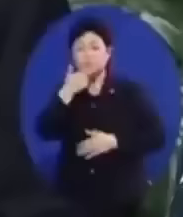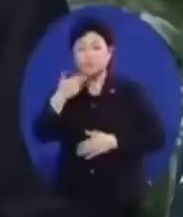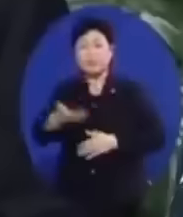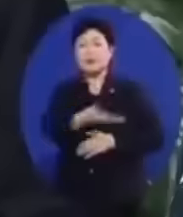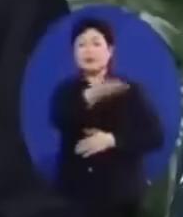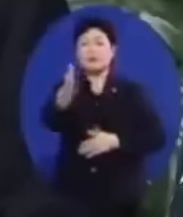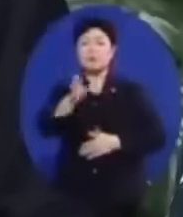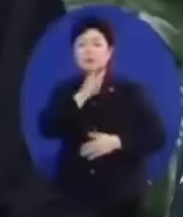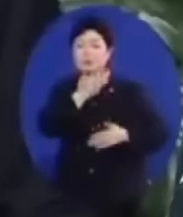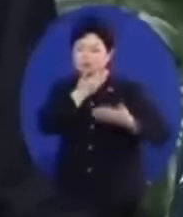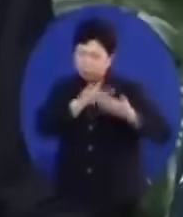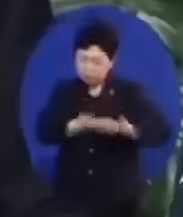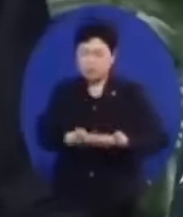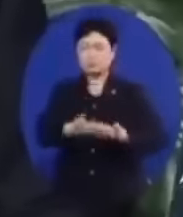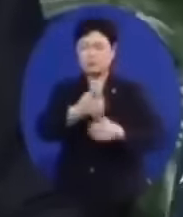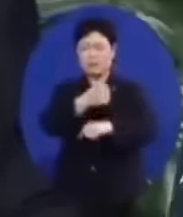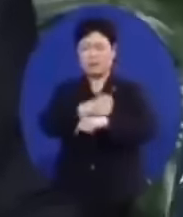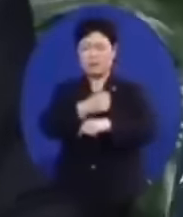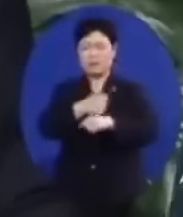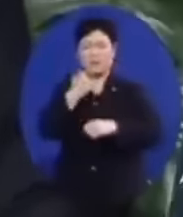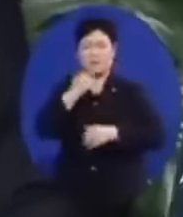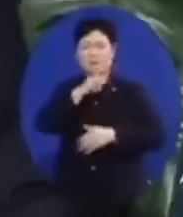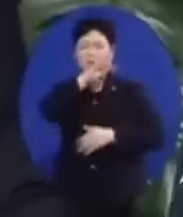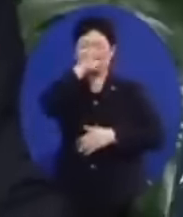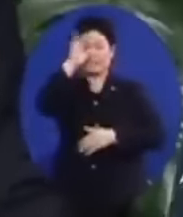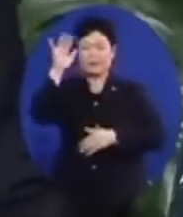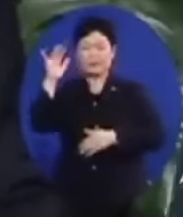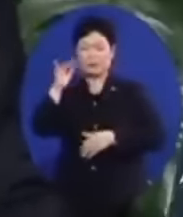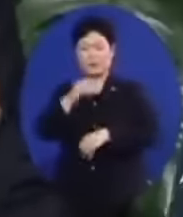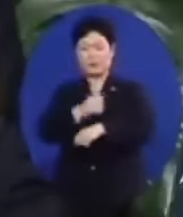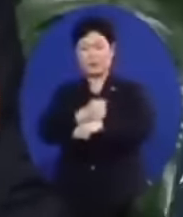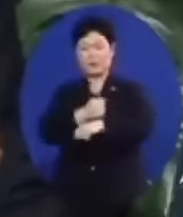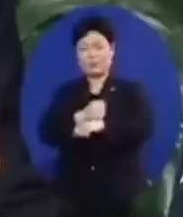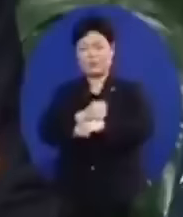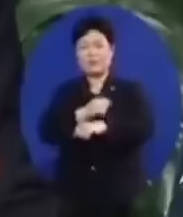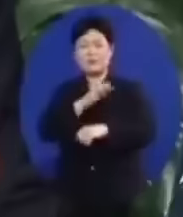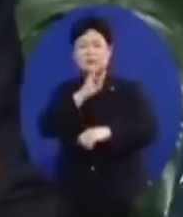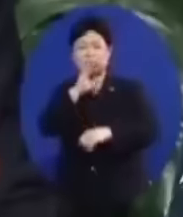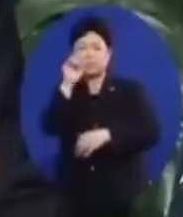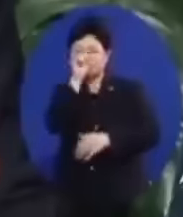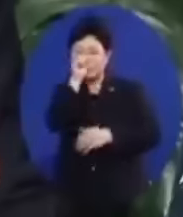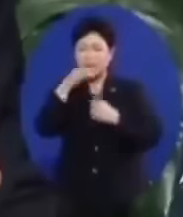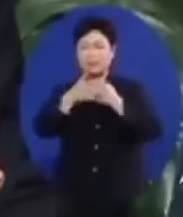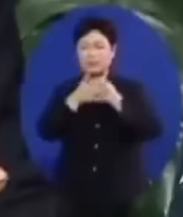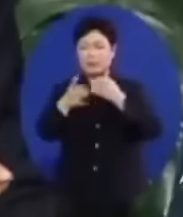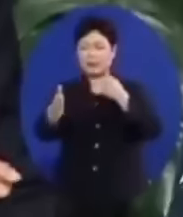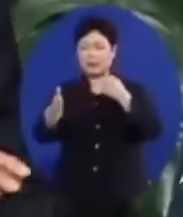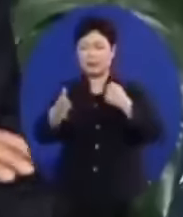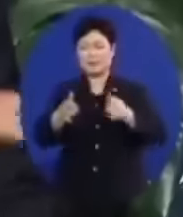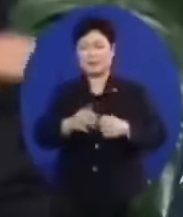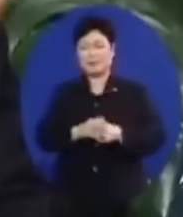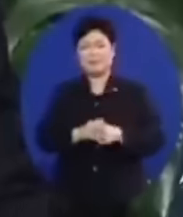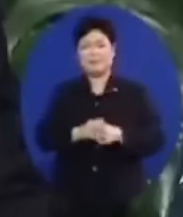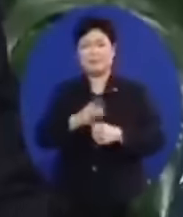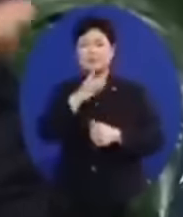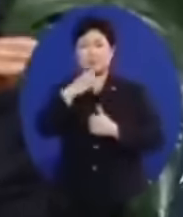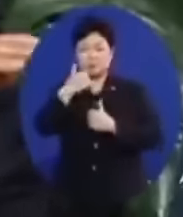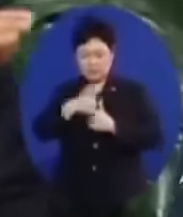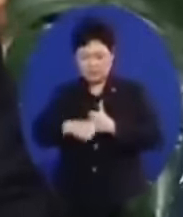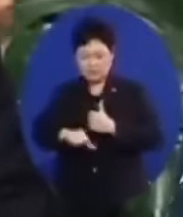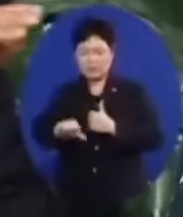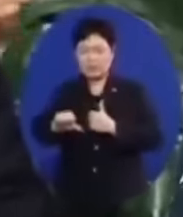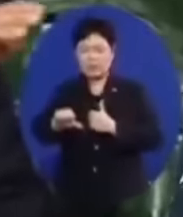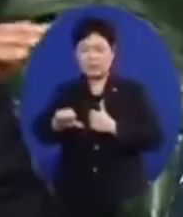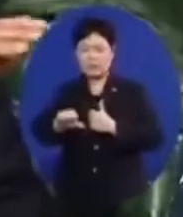얼마나 귀하고 아름답고 좋던지 그 독생자를